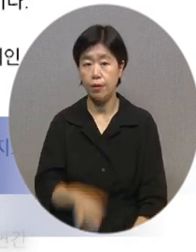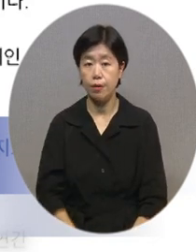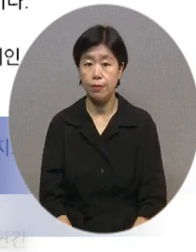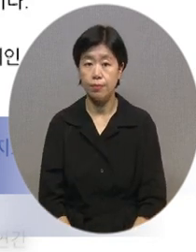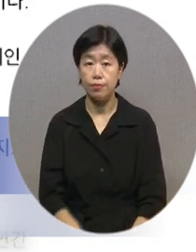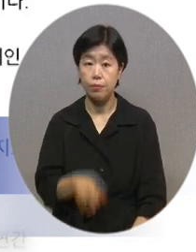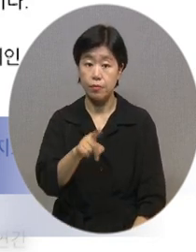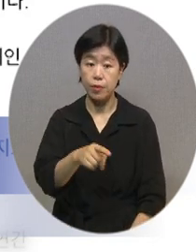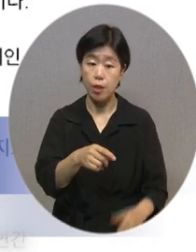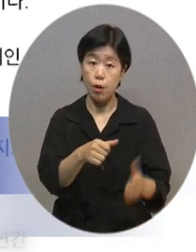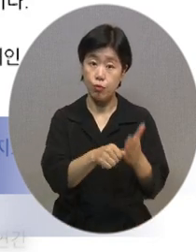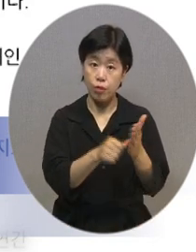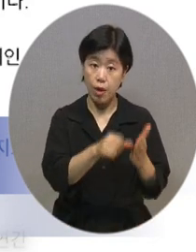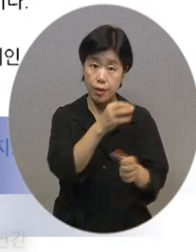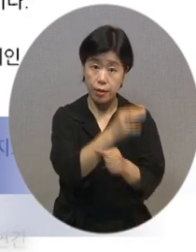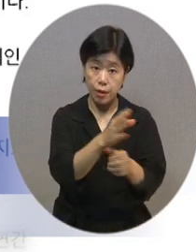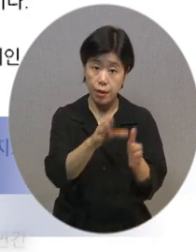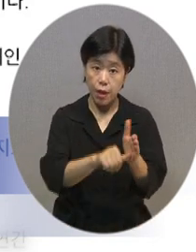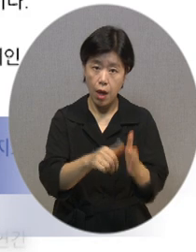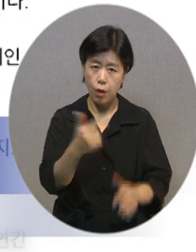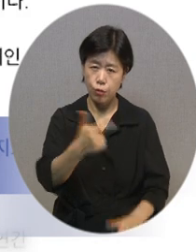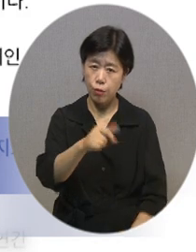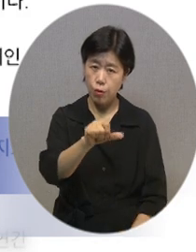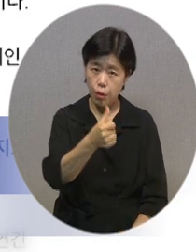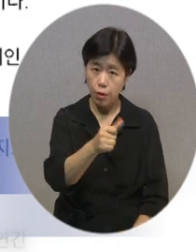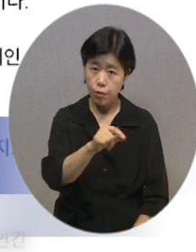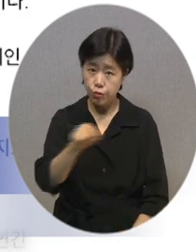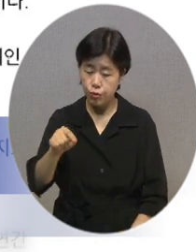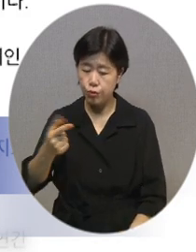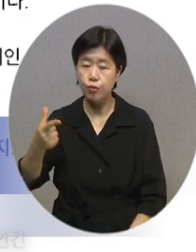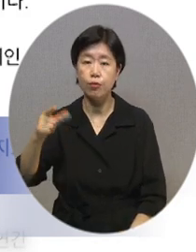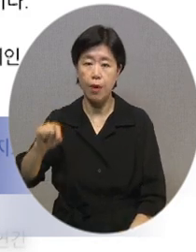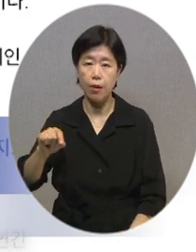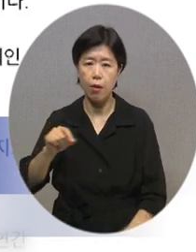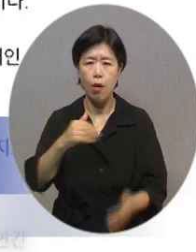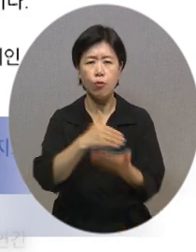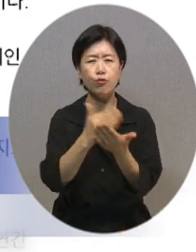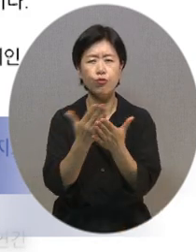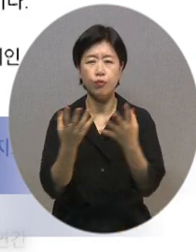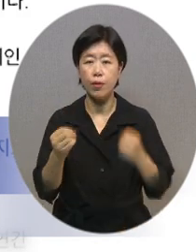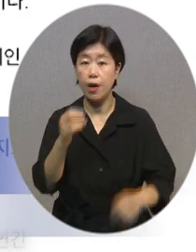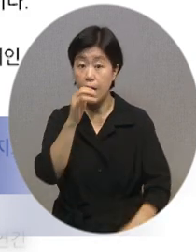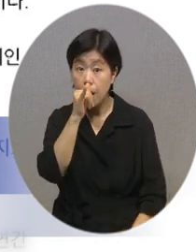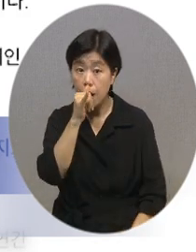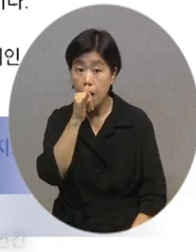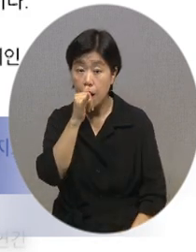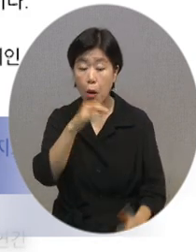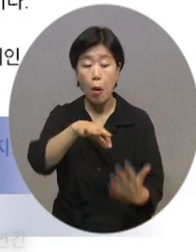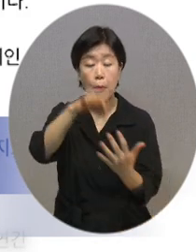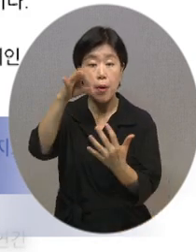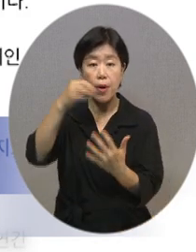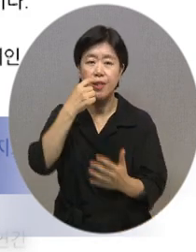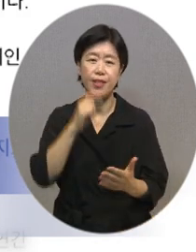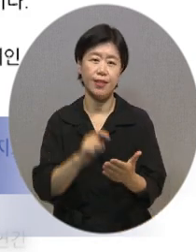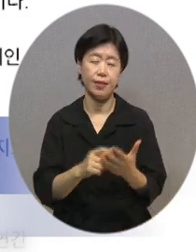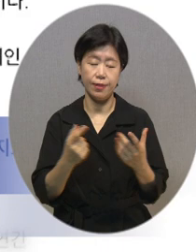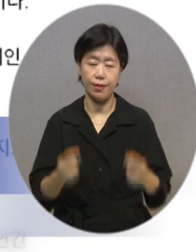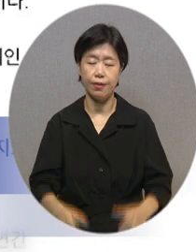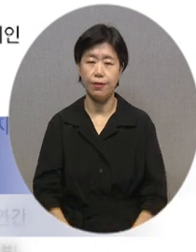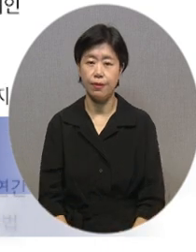가격대가 최저 6 500원부터 최대 6만 원까지 구성돼 소비자들의 선택의 폭을 넓혔다고